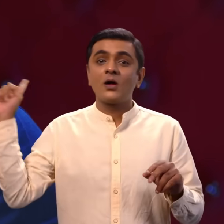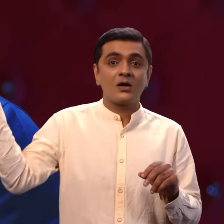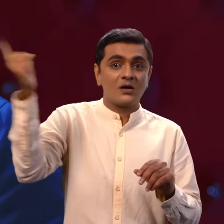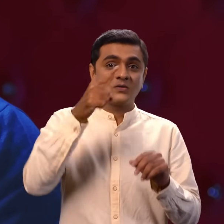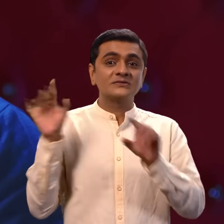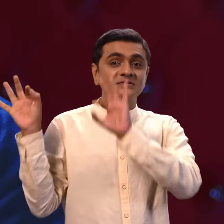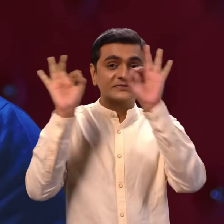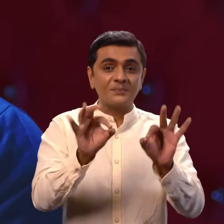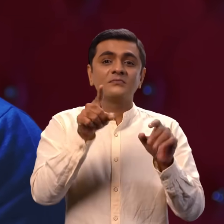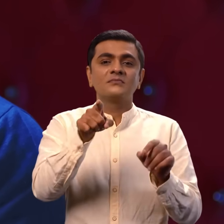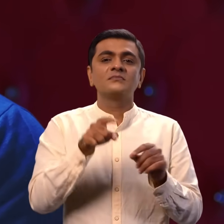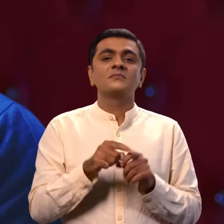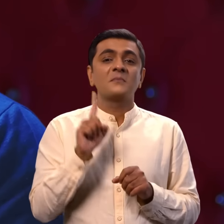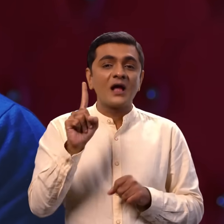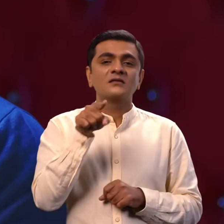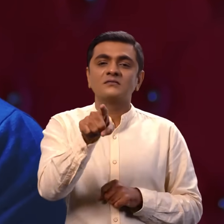काश आप वैसी माँ होती माँ